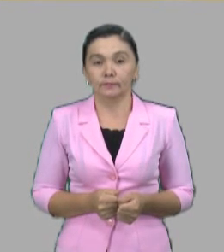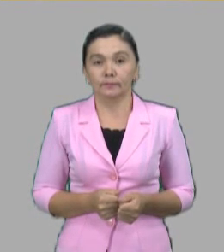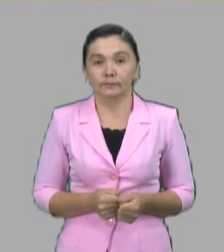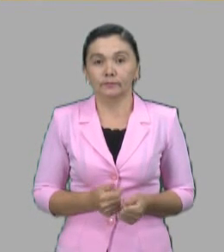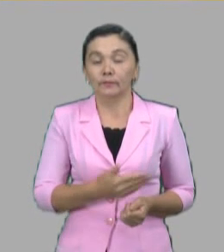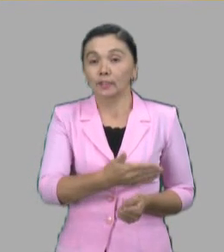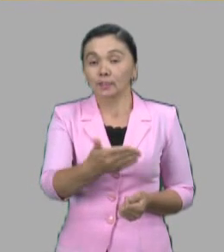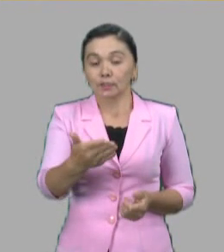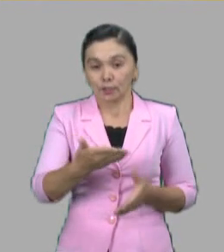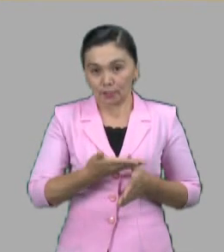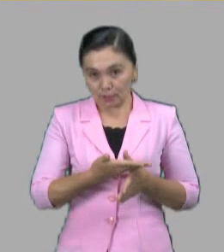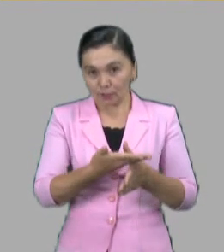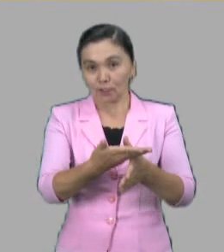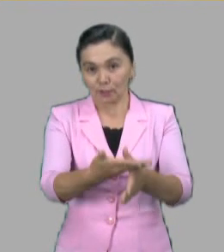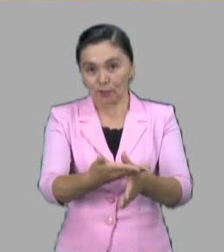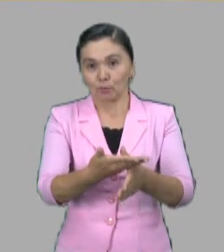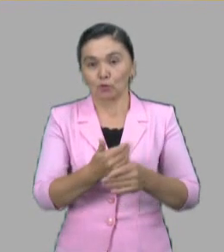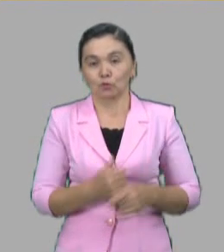Силерге жардам болсун.